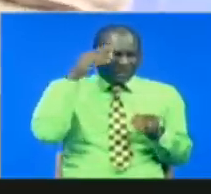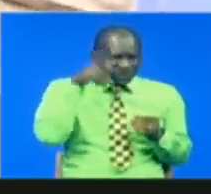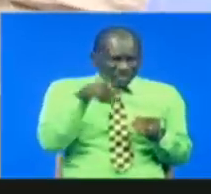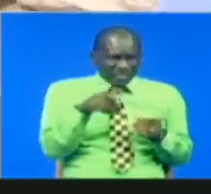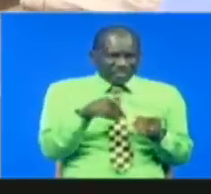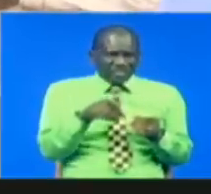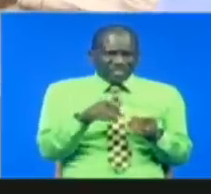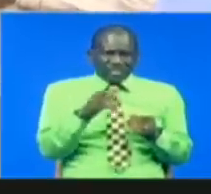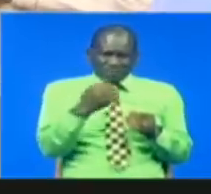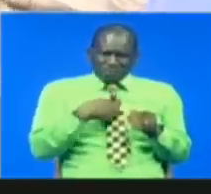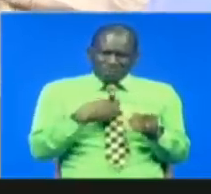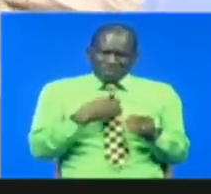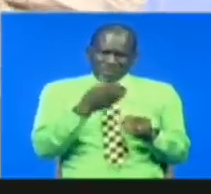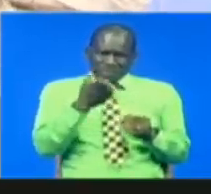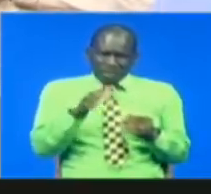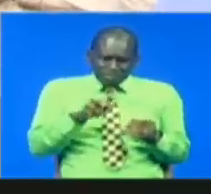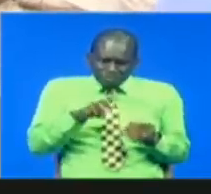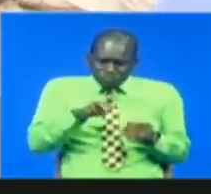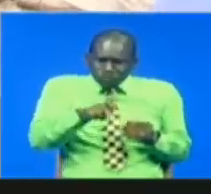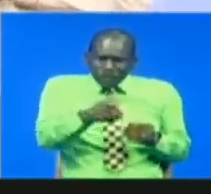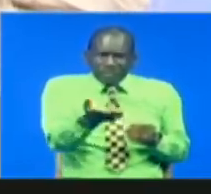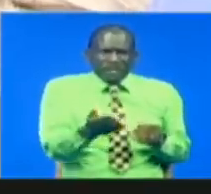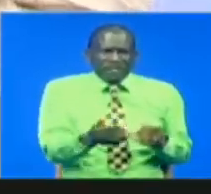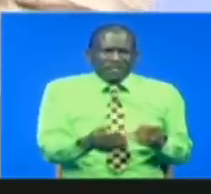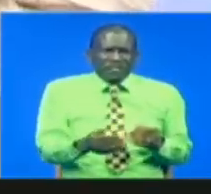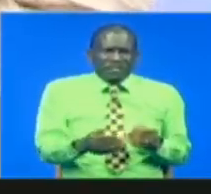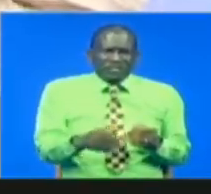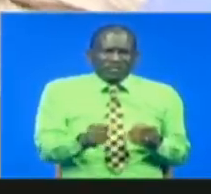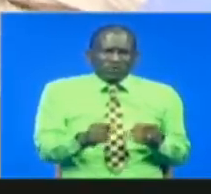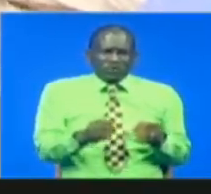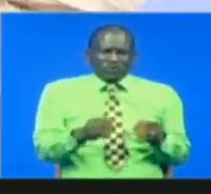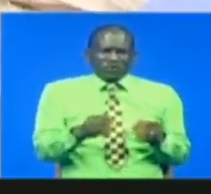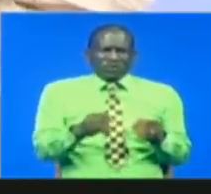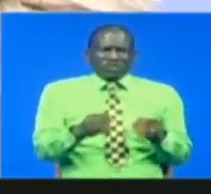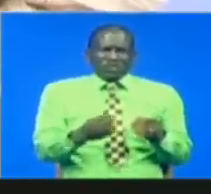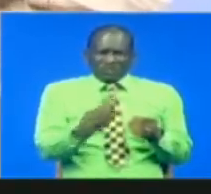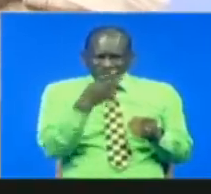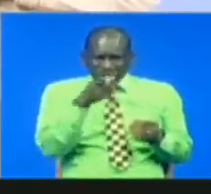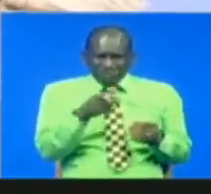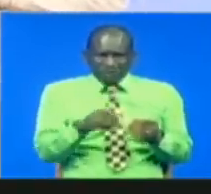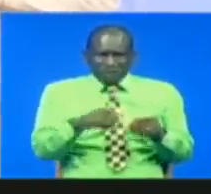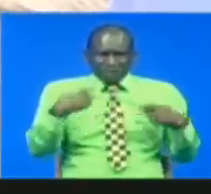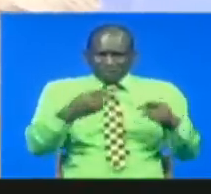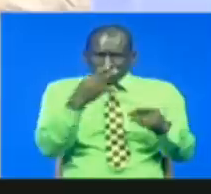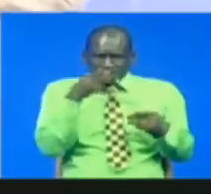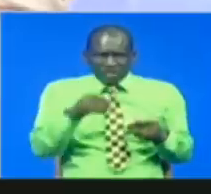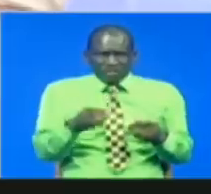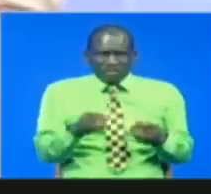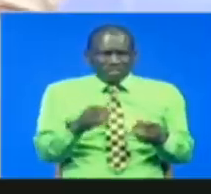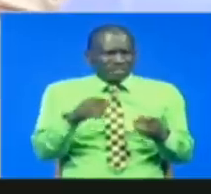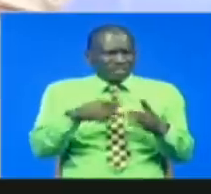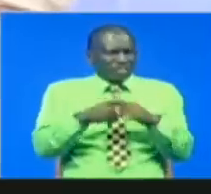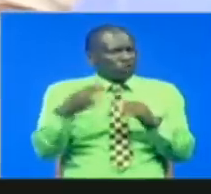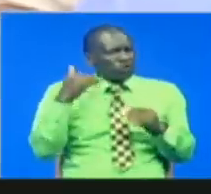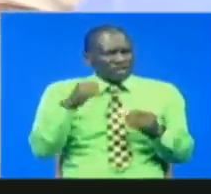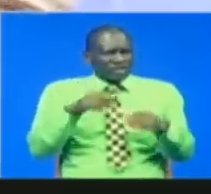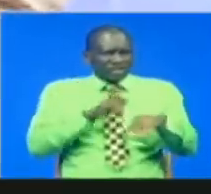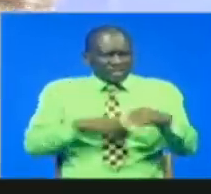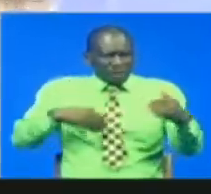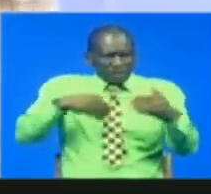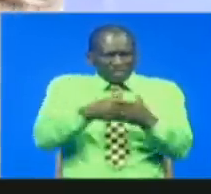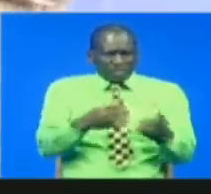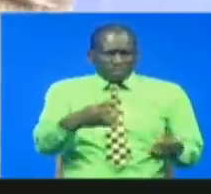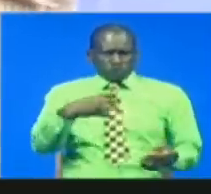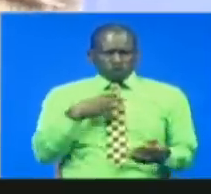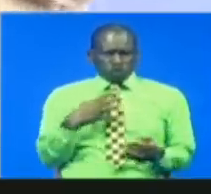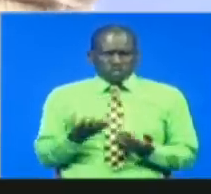Sasa huyu hapo. Sasa huyu ndio mimi hapa. Hata wenzangu nyoliona hii picha hapo hapo kaanza simu. Lakini wamwangalia nikawa na shtuka. Sasa nifika hapa nikashtuka. Sijui ni